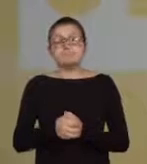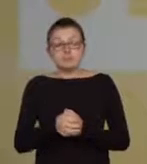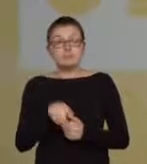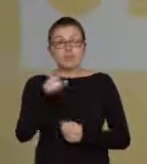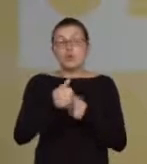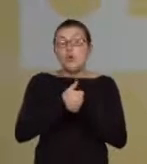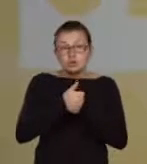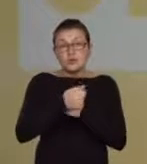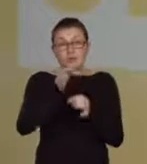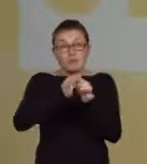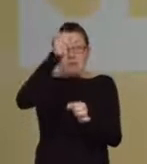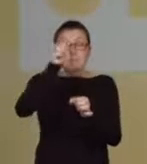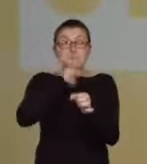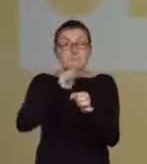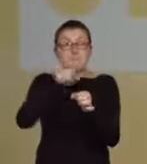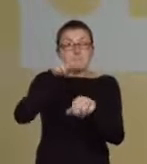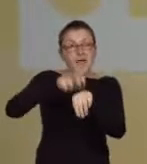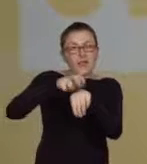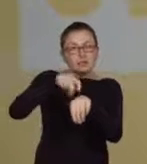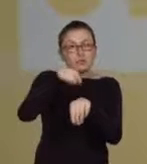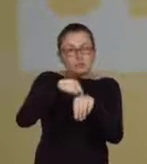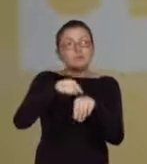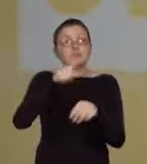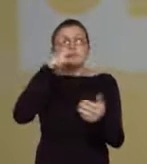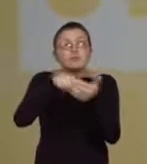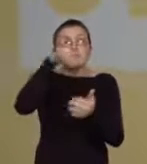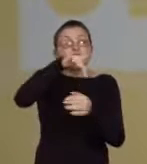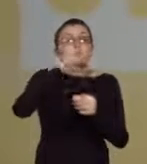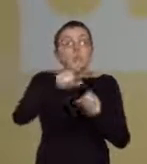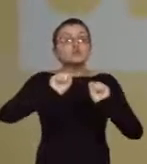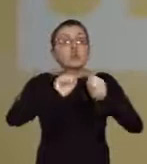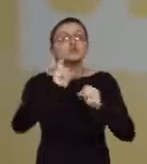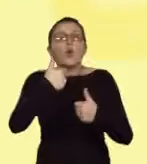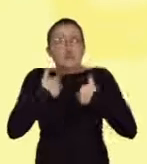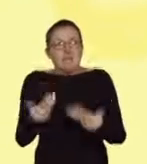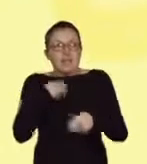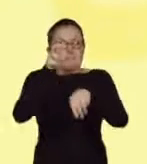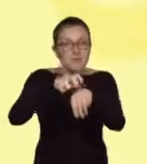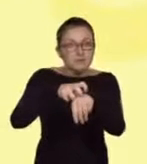ta, w której działa badany przez nas czynnik, w tym przypadku enzymy trawiące skrobie.